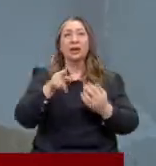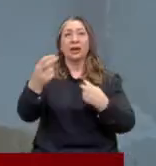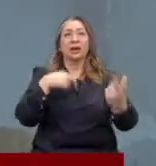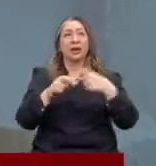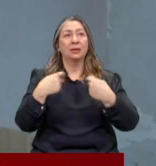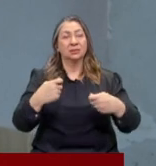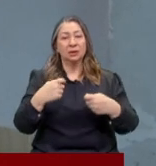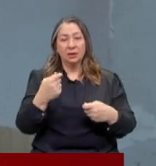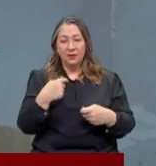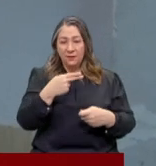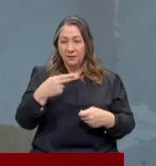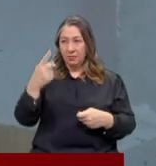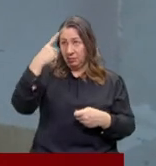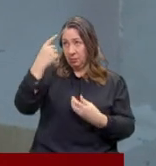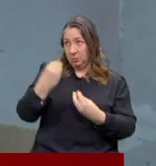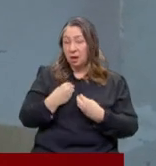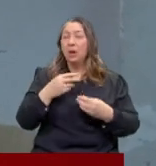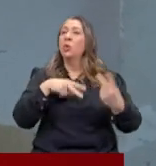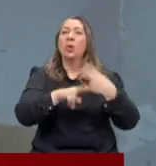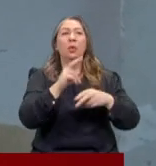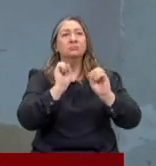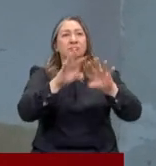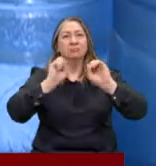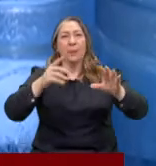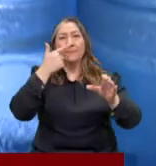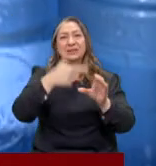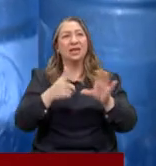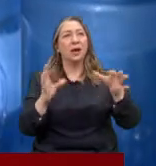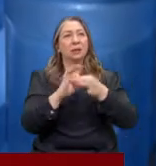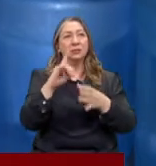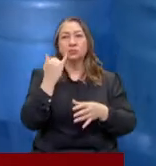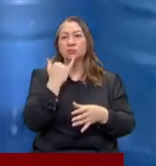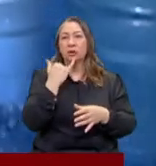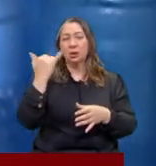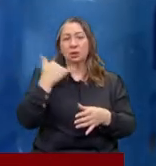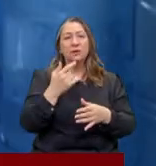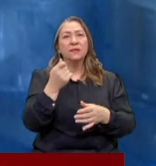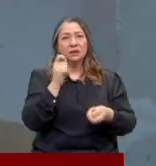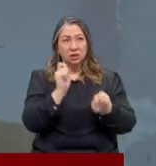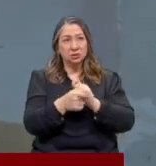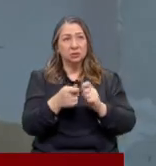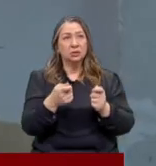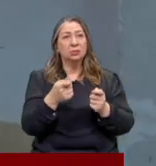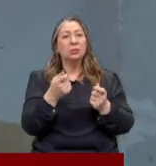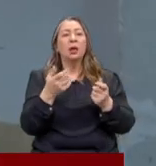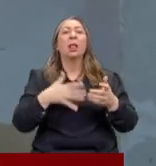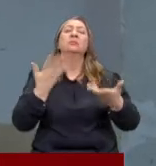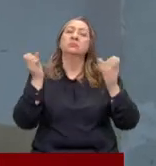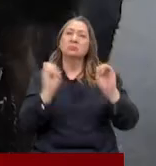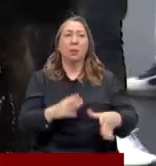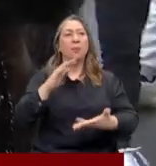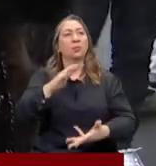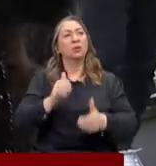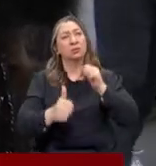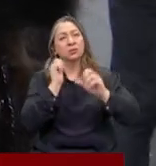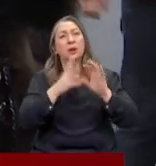giderleri. Firmanın bize yaptığı, bildirdiği nakliye ile alakalı, mazotla alakalı. Az önce bir müşteri aradı, direkt fiyat değişti mi diye. Bırakan da var, bidon iadede mi